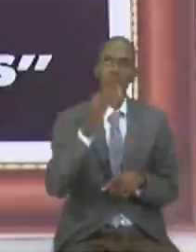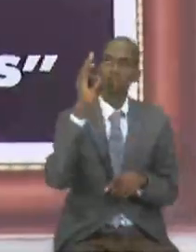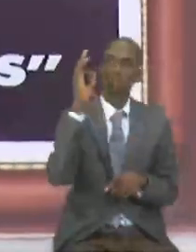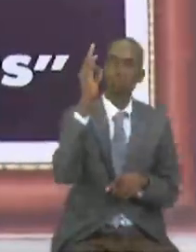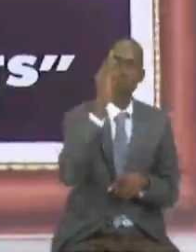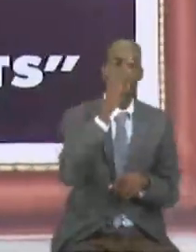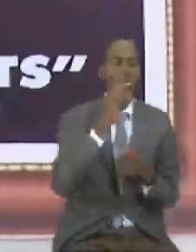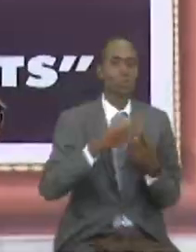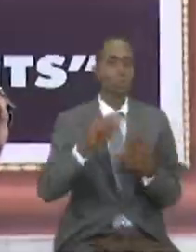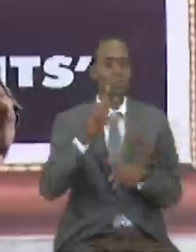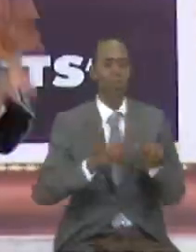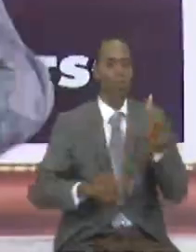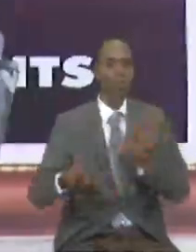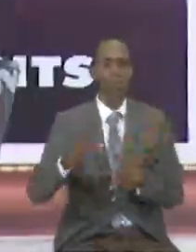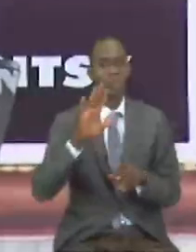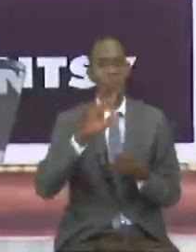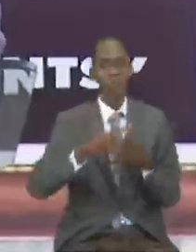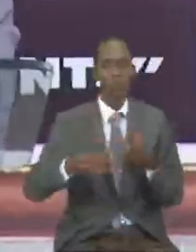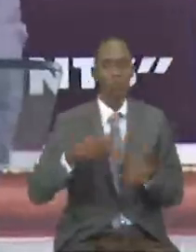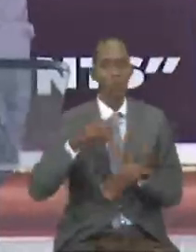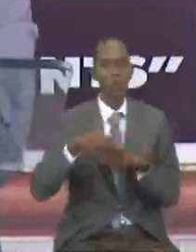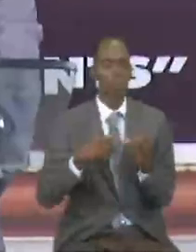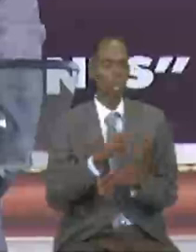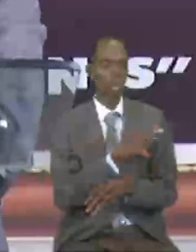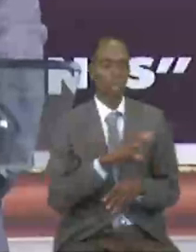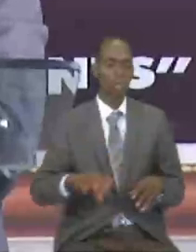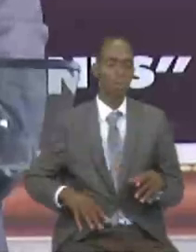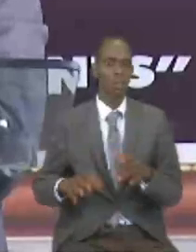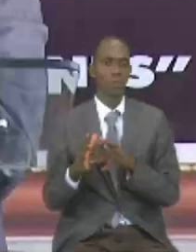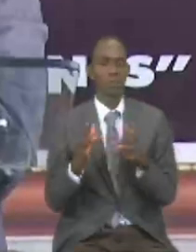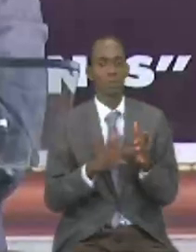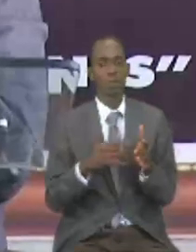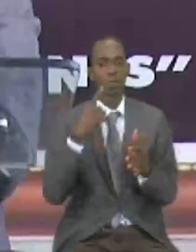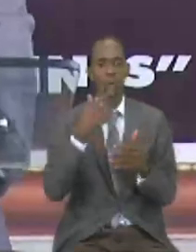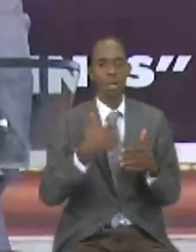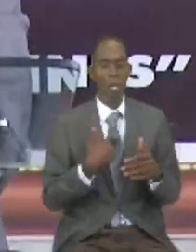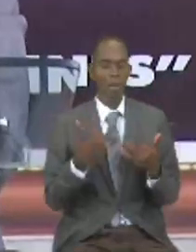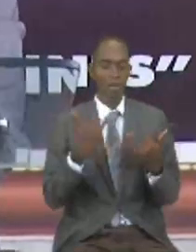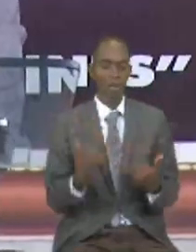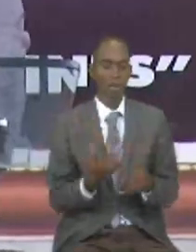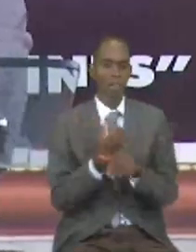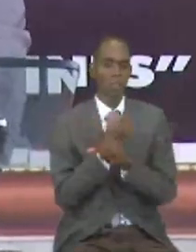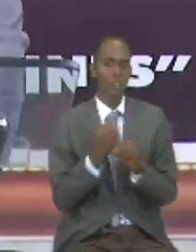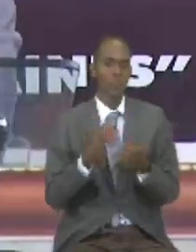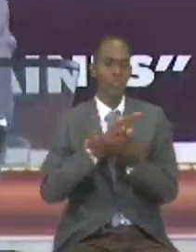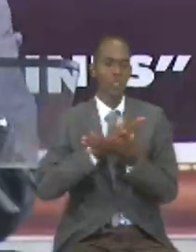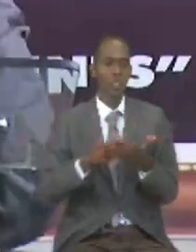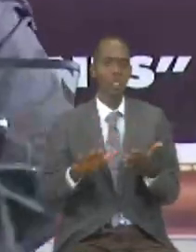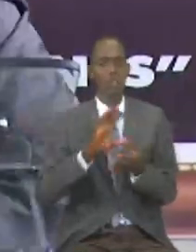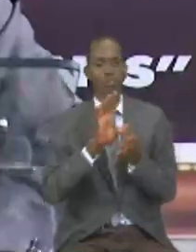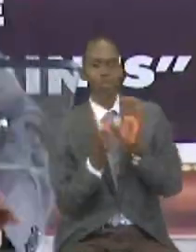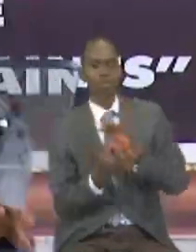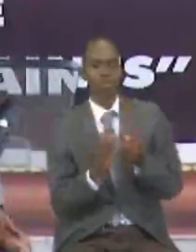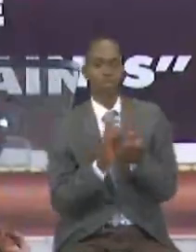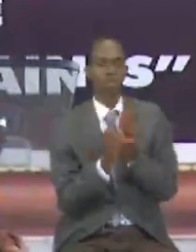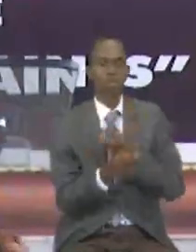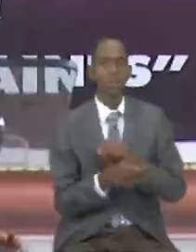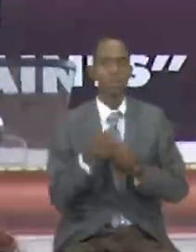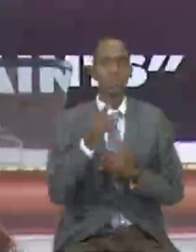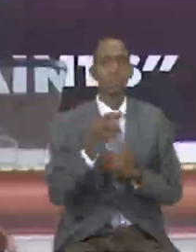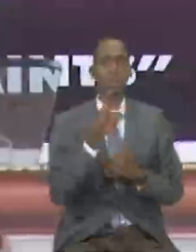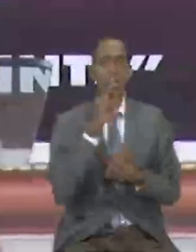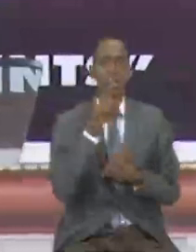de ton ami? Tu parles de ton ami, le Seigneur Jésus, aux autres qui a pris ta vie, qui t'a purifié, qui t'a converti, qui t'a